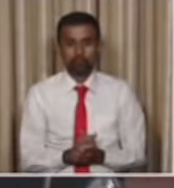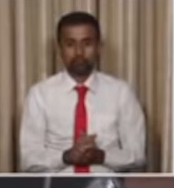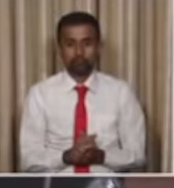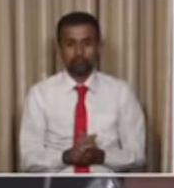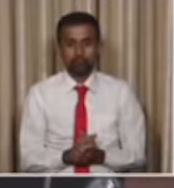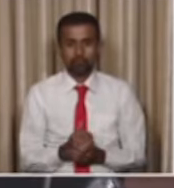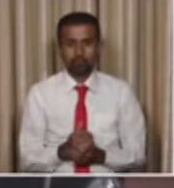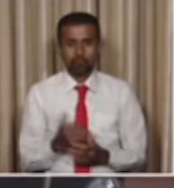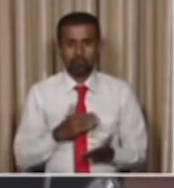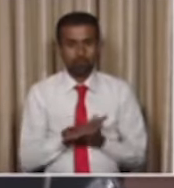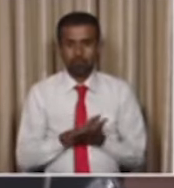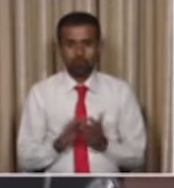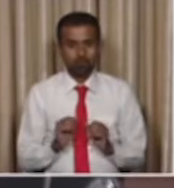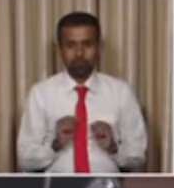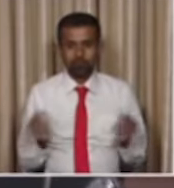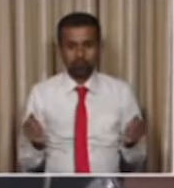අපිට ඇති නෑ